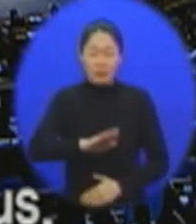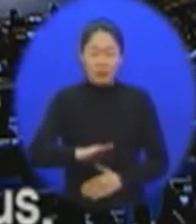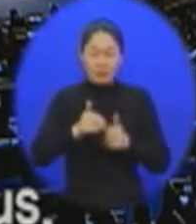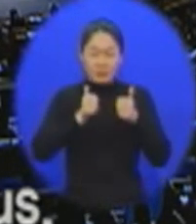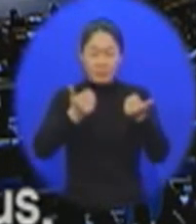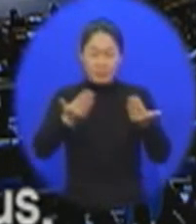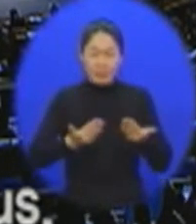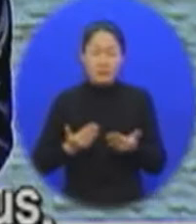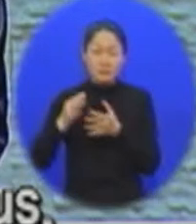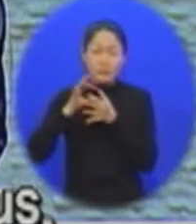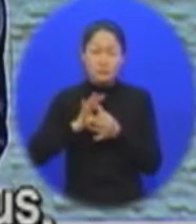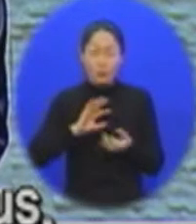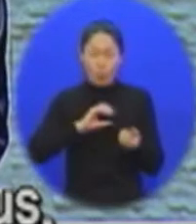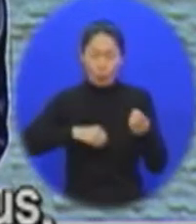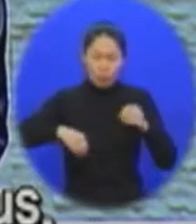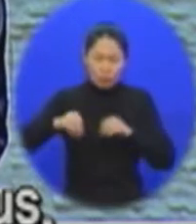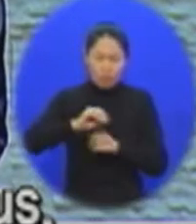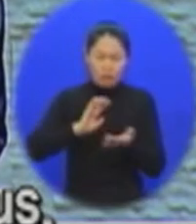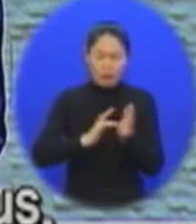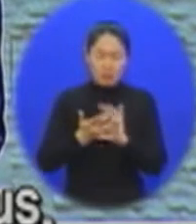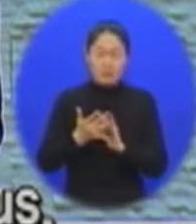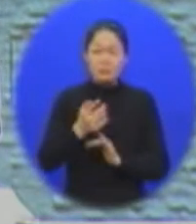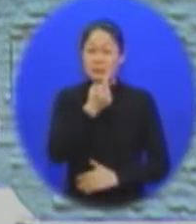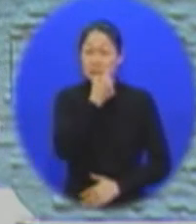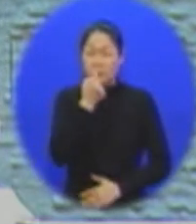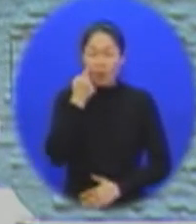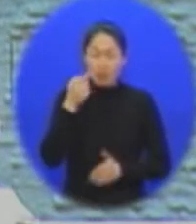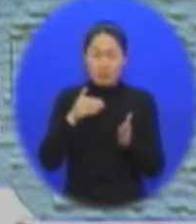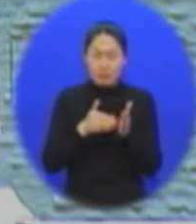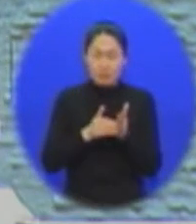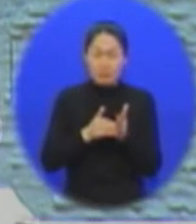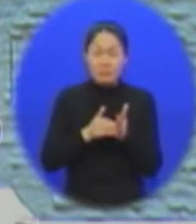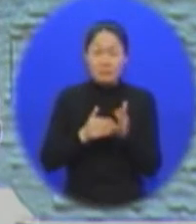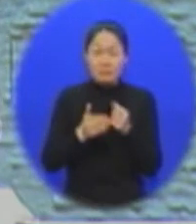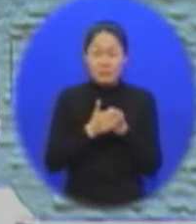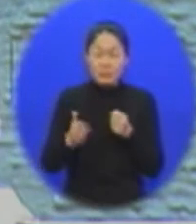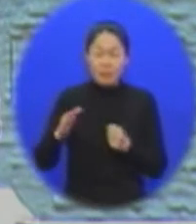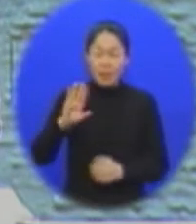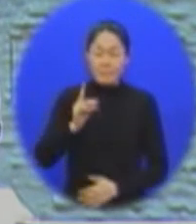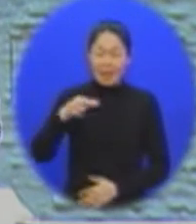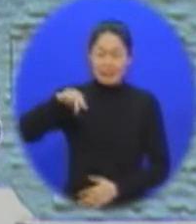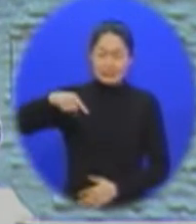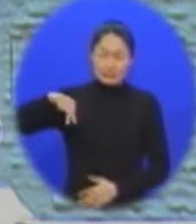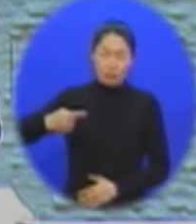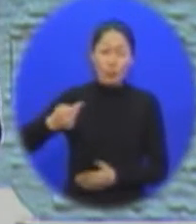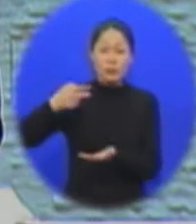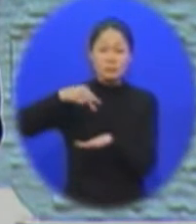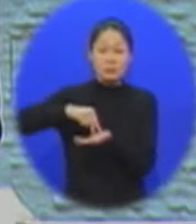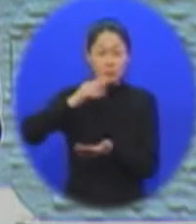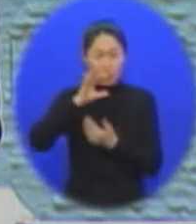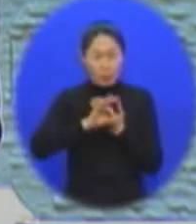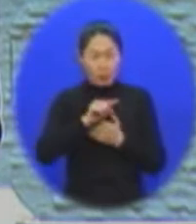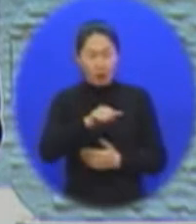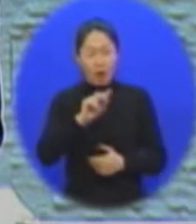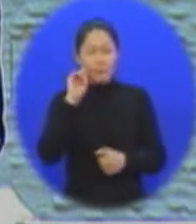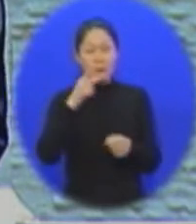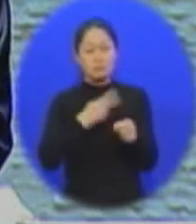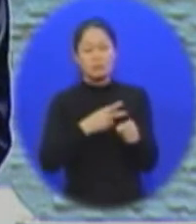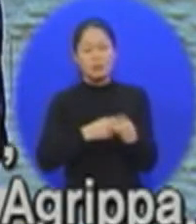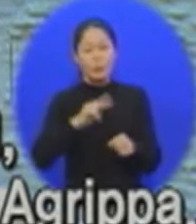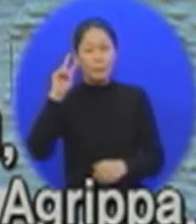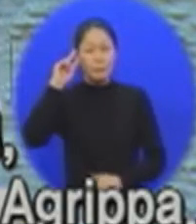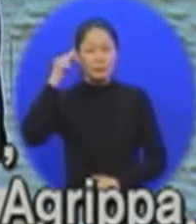오히려 예수님을 증거한 이 배수도 눈에 보기에는 그 사람이 기준의 보기에는 완전히 미친 사람이죠